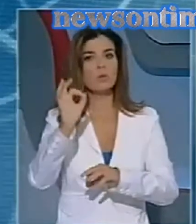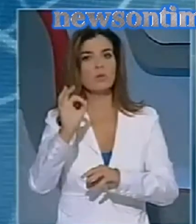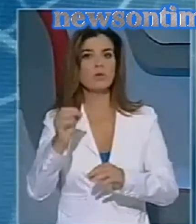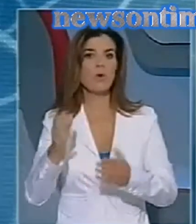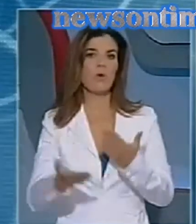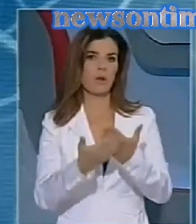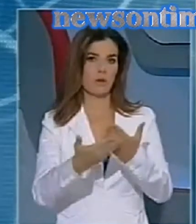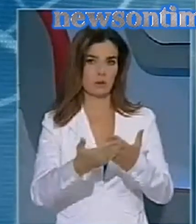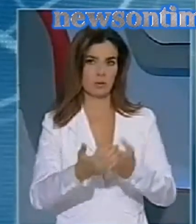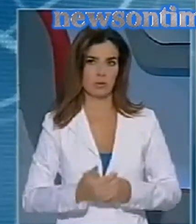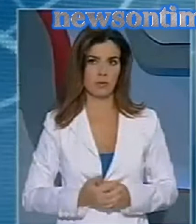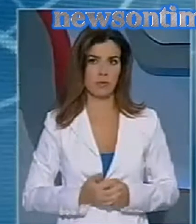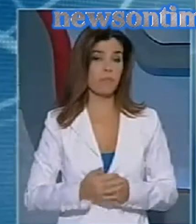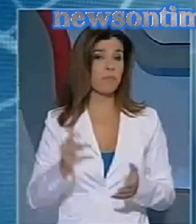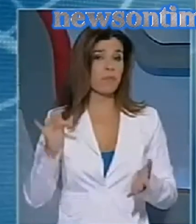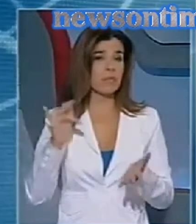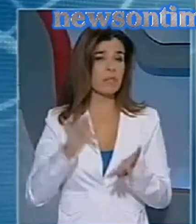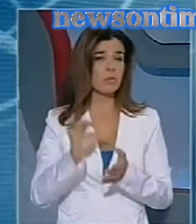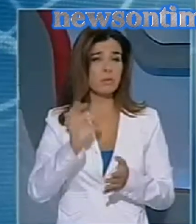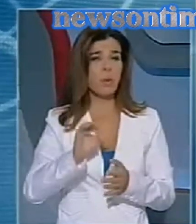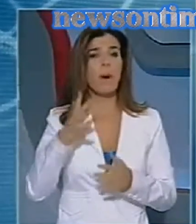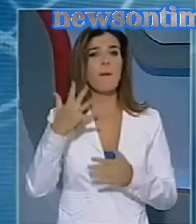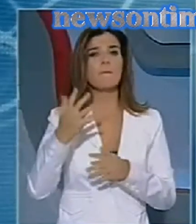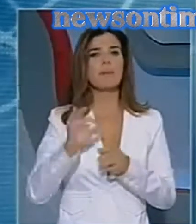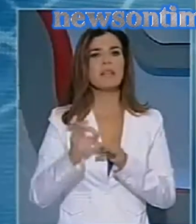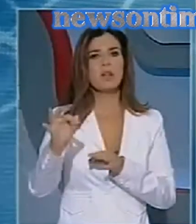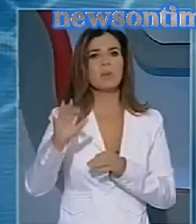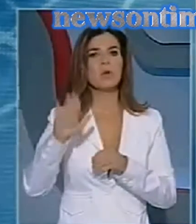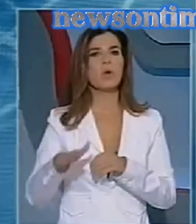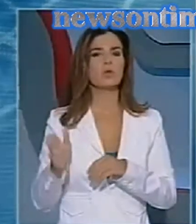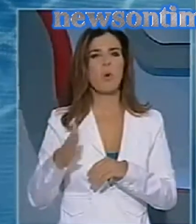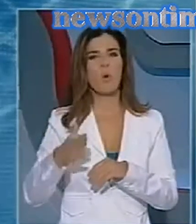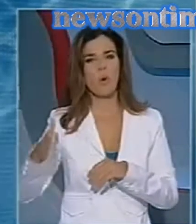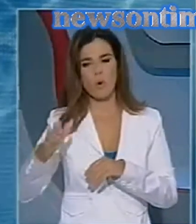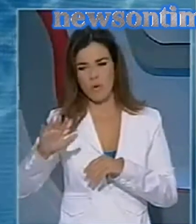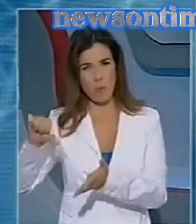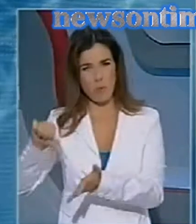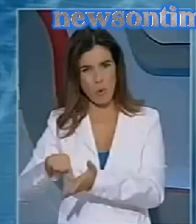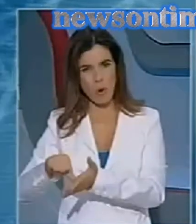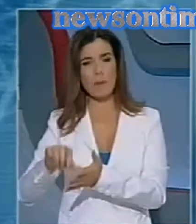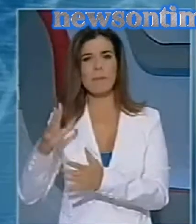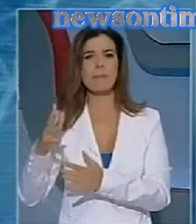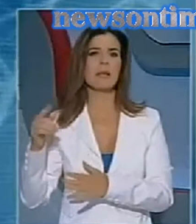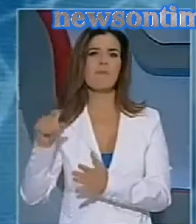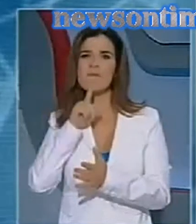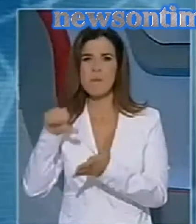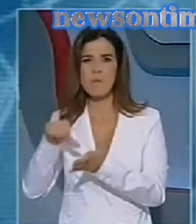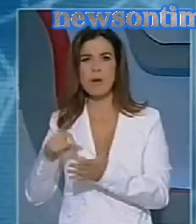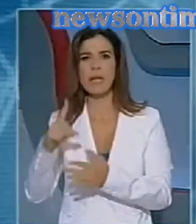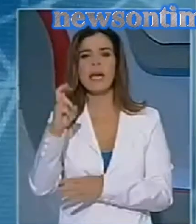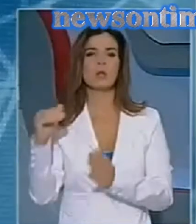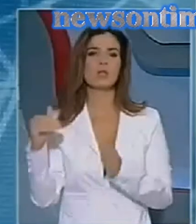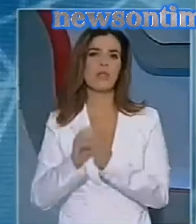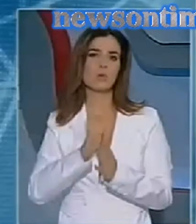τις πρώτες βοήθειες. Το επίκεντρο εντοπίζεται 5 χιλιόμετρα νοτιοανατολικά του Μπαλιλιχάν, μιας πόλης με πληθυσμό περίπου 20.000